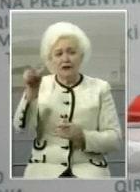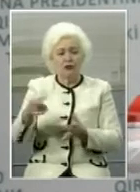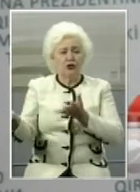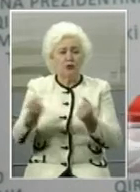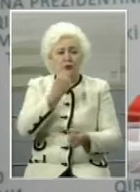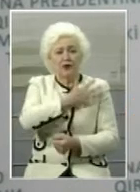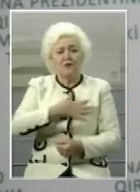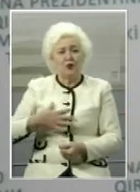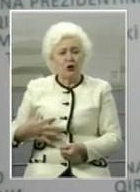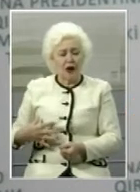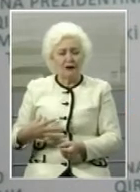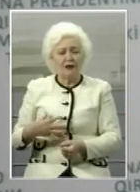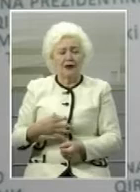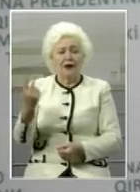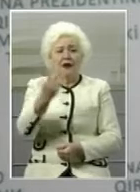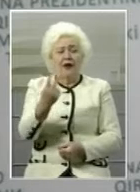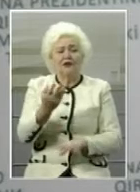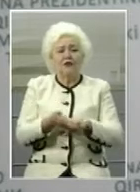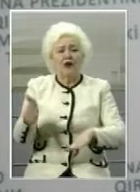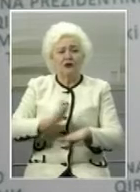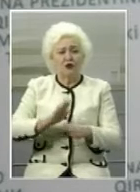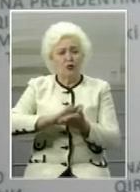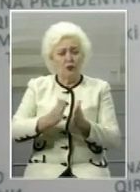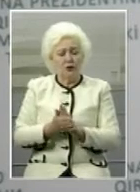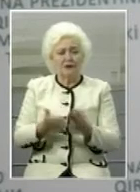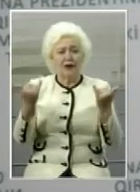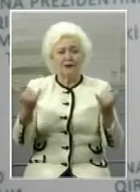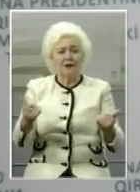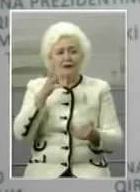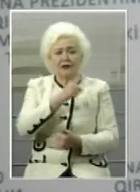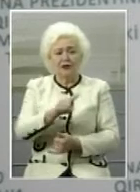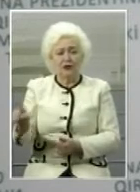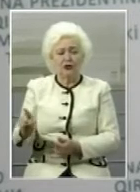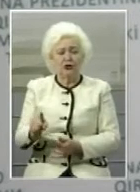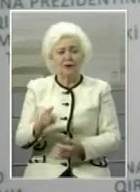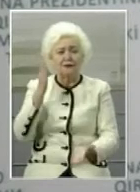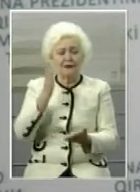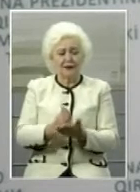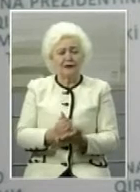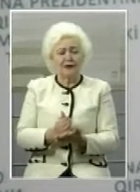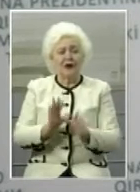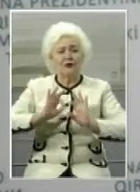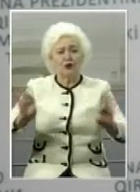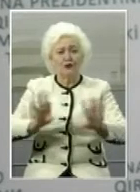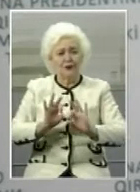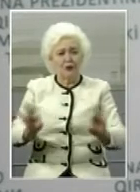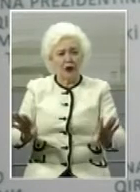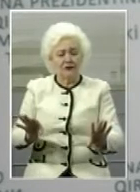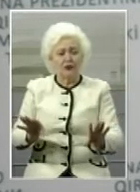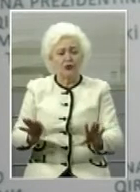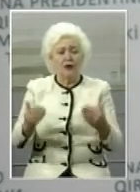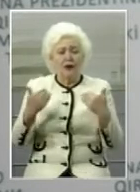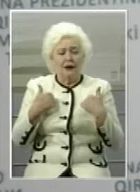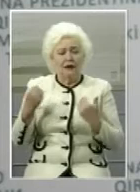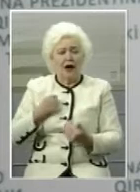осіб отримали поранення, 2 в важкому стані. На даний час за наявною, опять же, таки, інформацією,